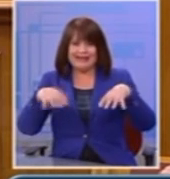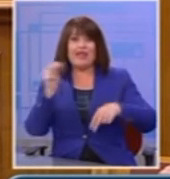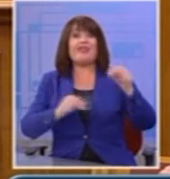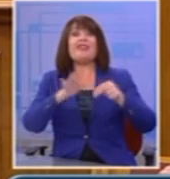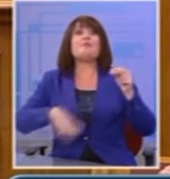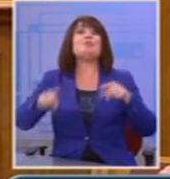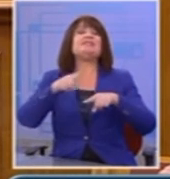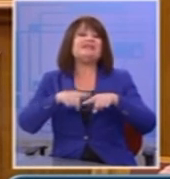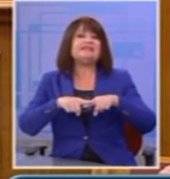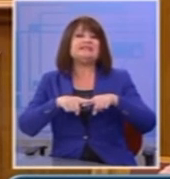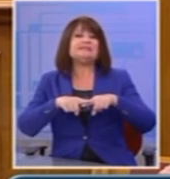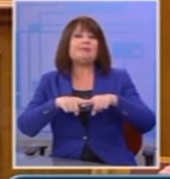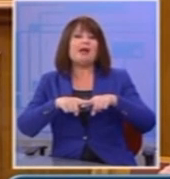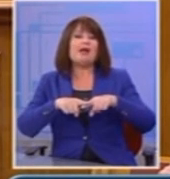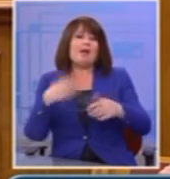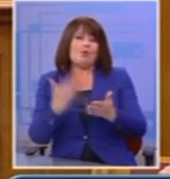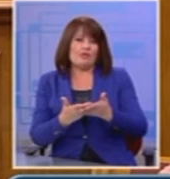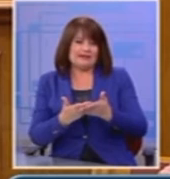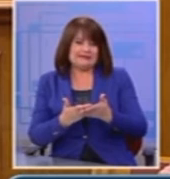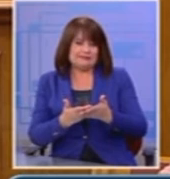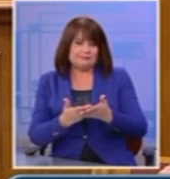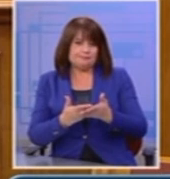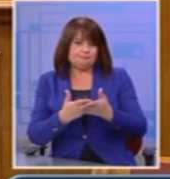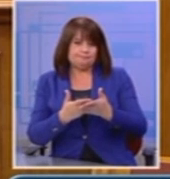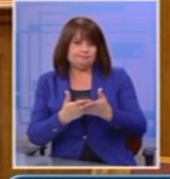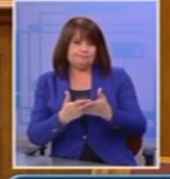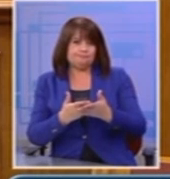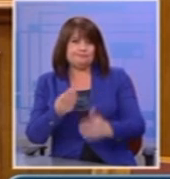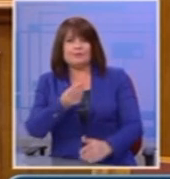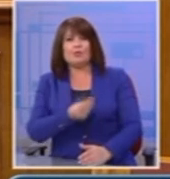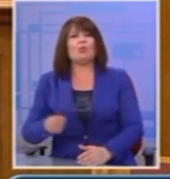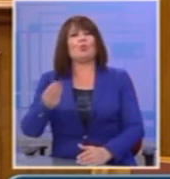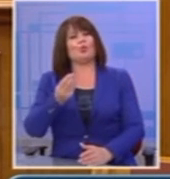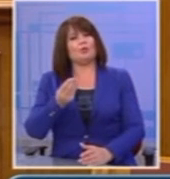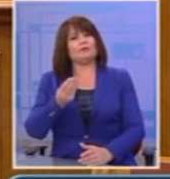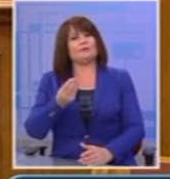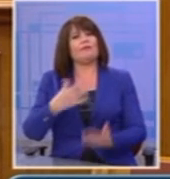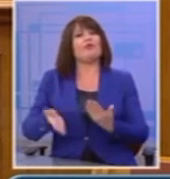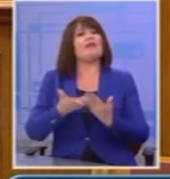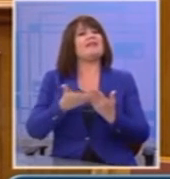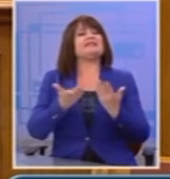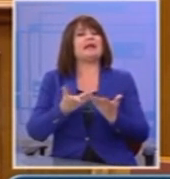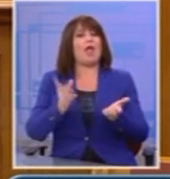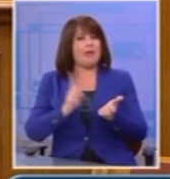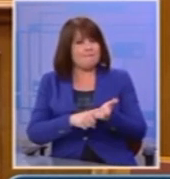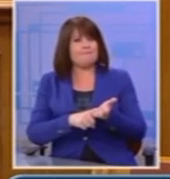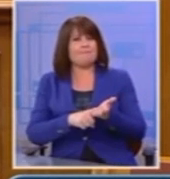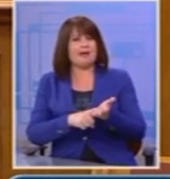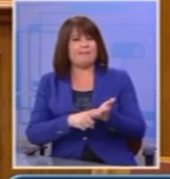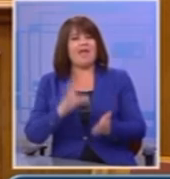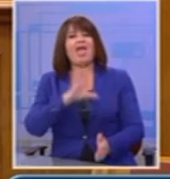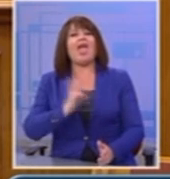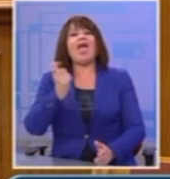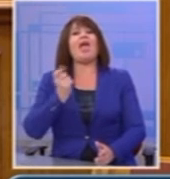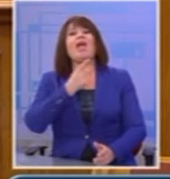δημοψήφισμα αποδείχθηκε ένα υπερόπλο που αντί να απειλεί τους